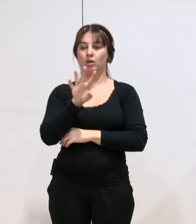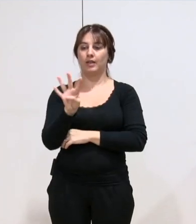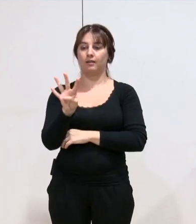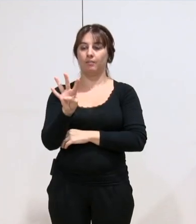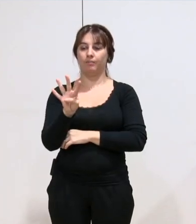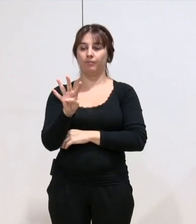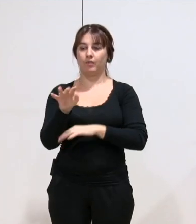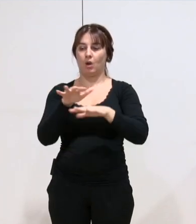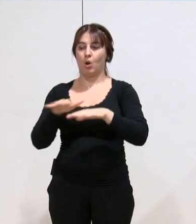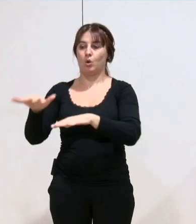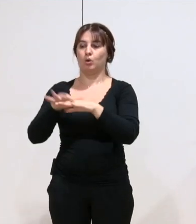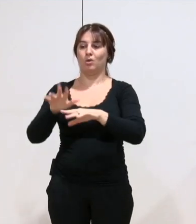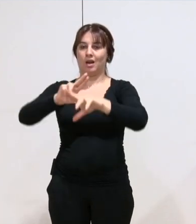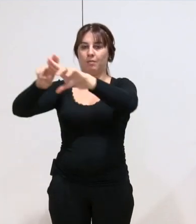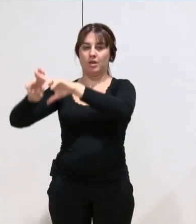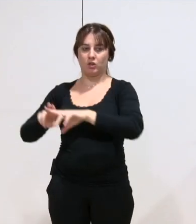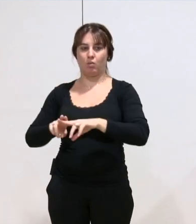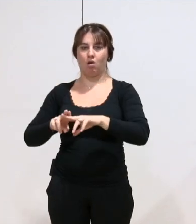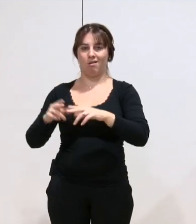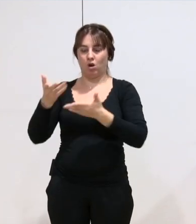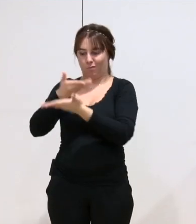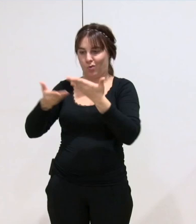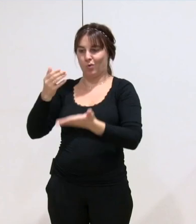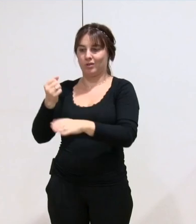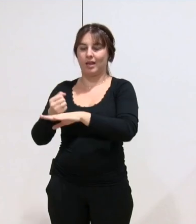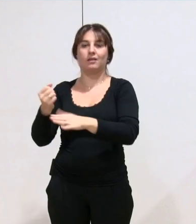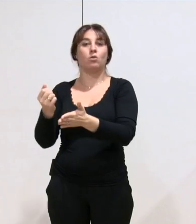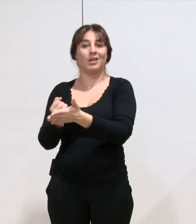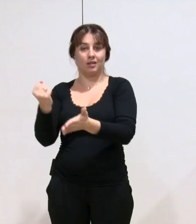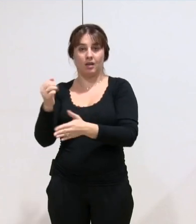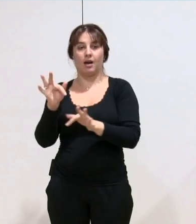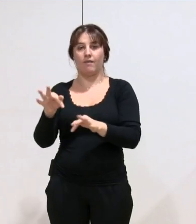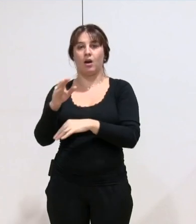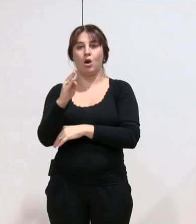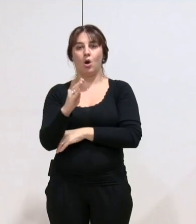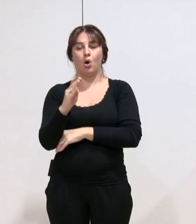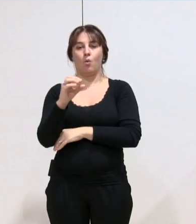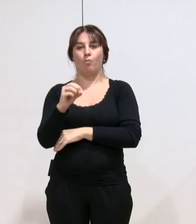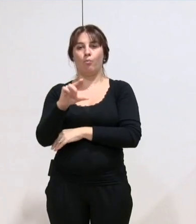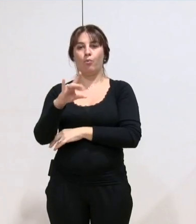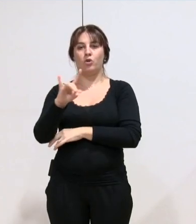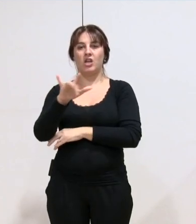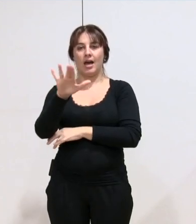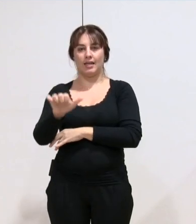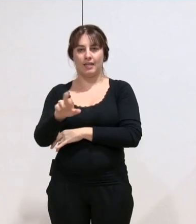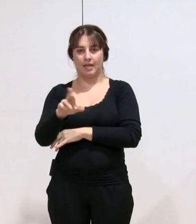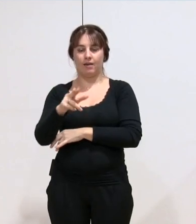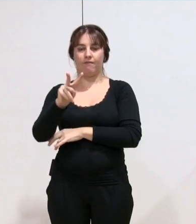zone d'aménagement concerté Bouchaï-Vialet. Et donc, c'est des rétrocessions de la société d'économie mixte Innovia.